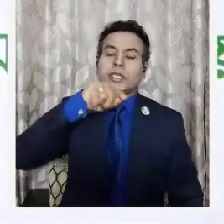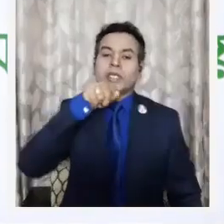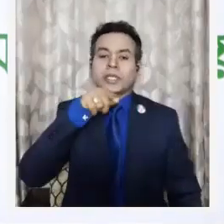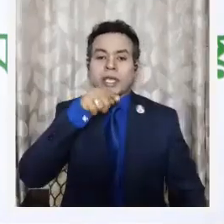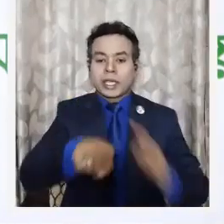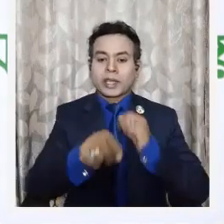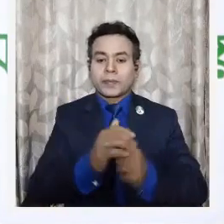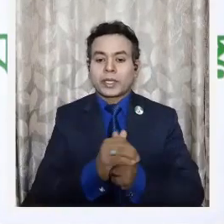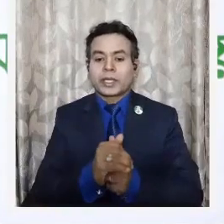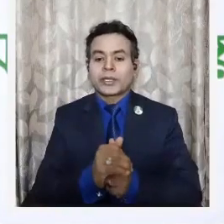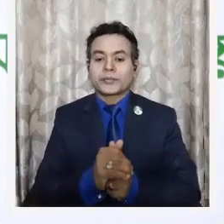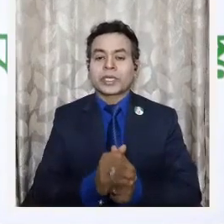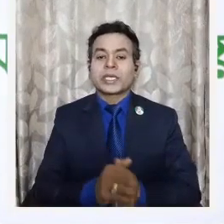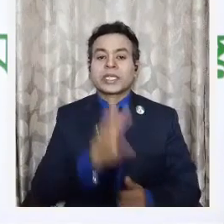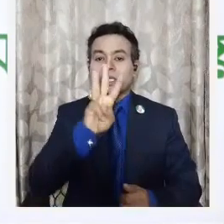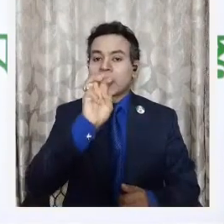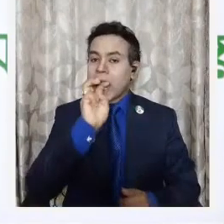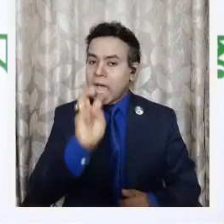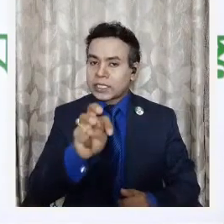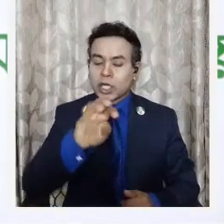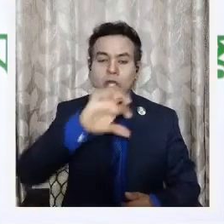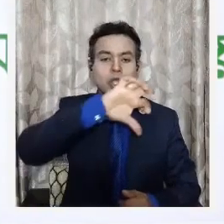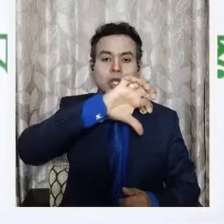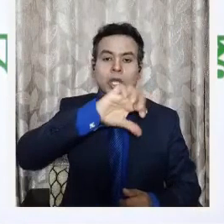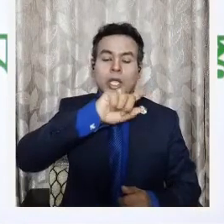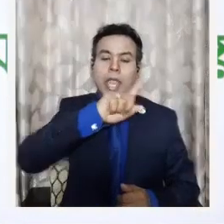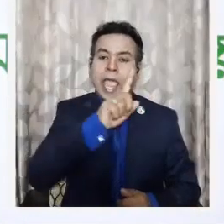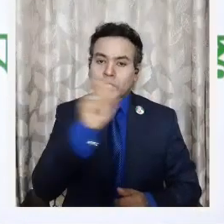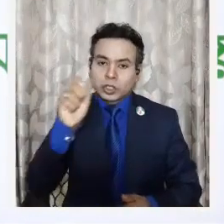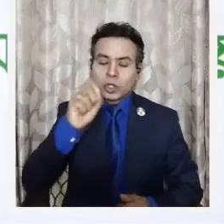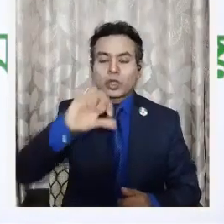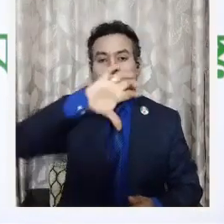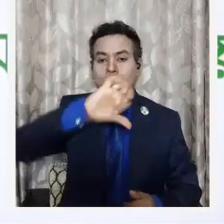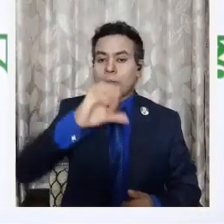হয়েছে 3,190টি। শনাক্তের হার